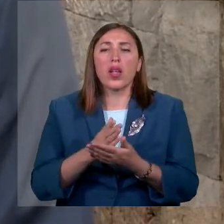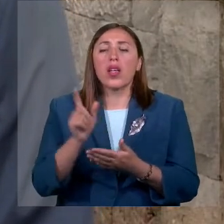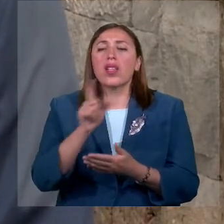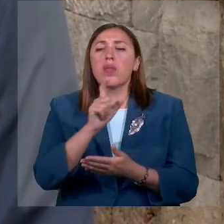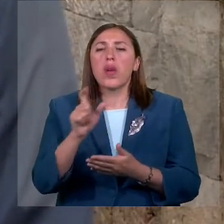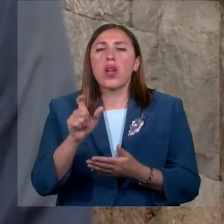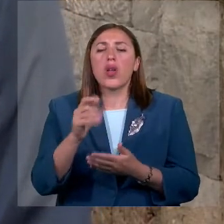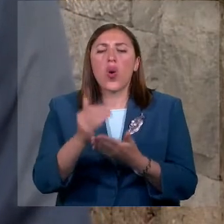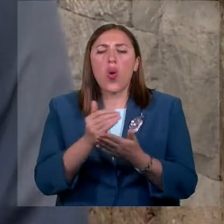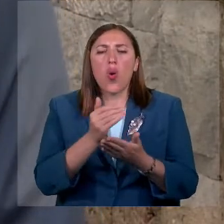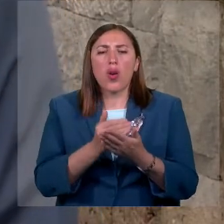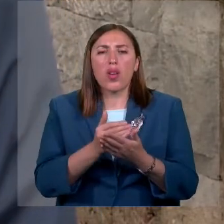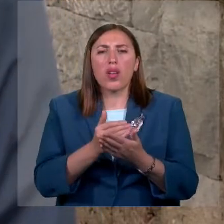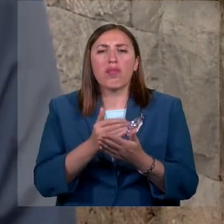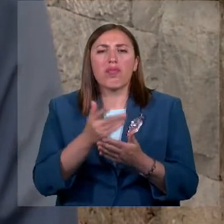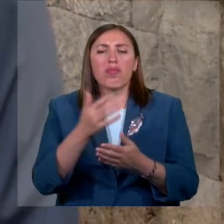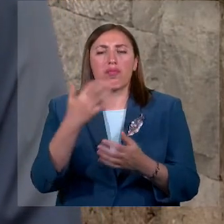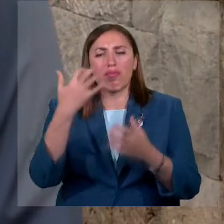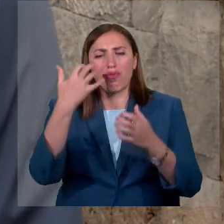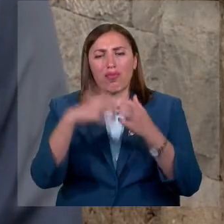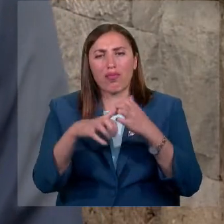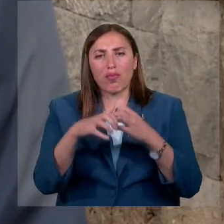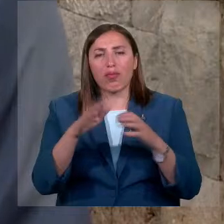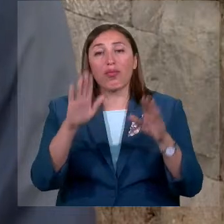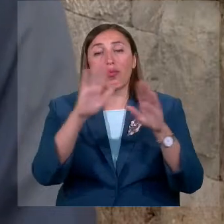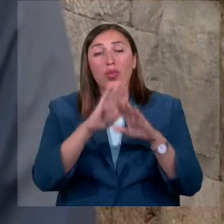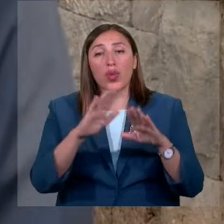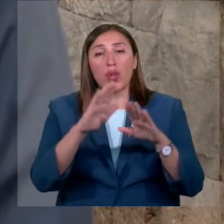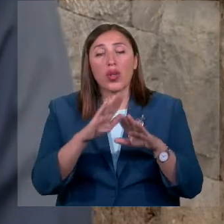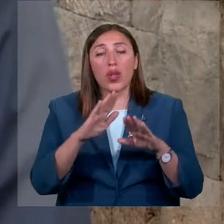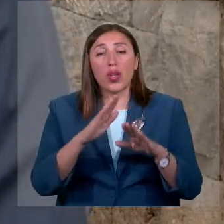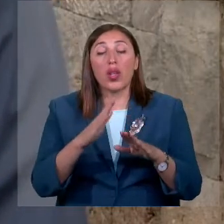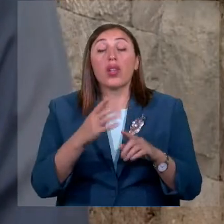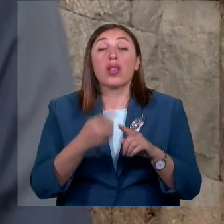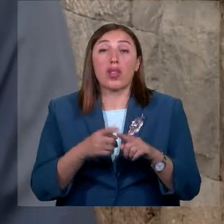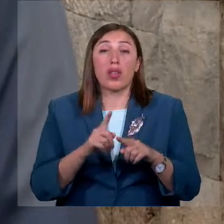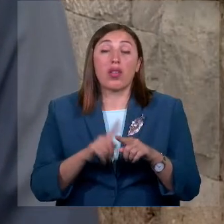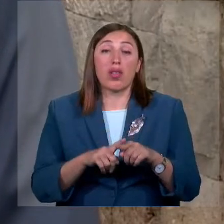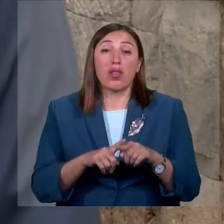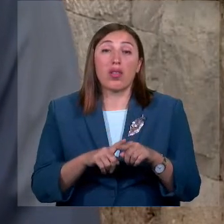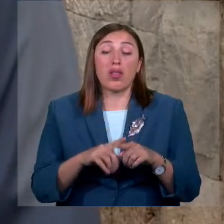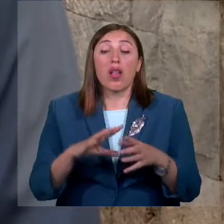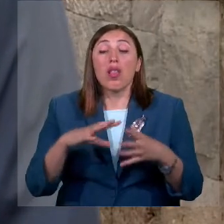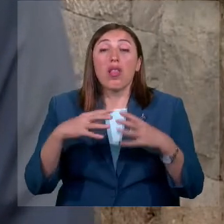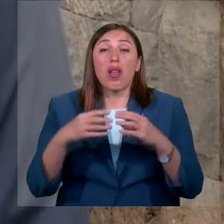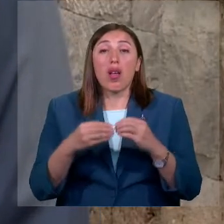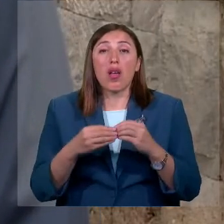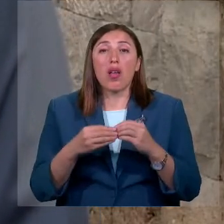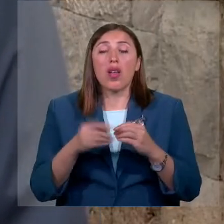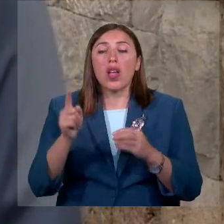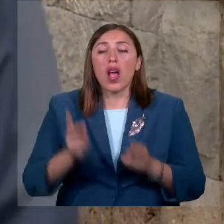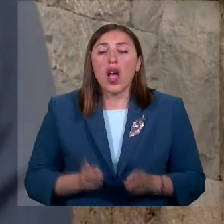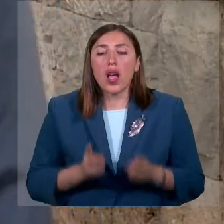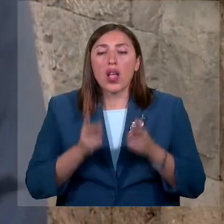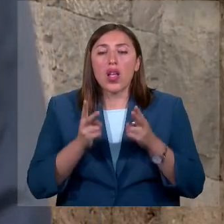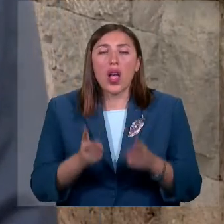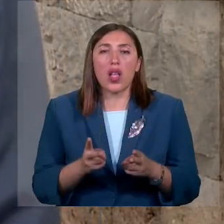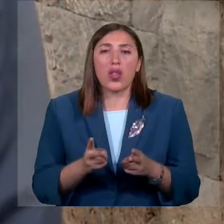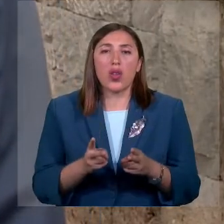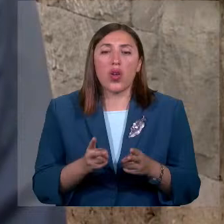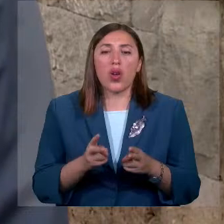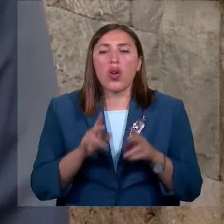թկած ունեն օրենքի վրա, իրավունքի գերակայության վրա եւ ընդամենը իրենց հանցագործությունների շարանն